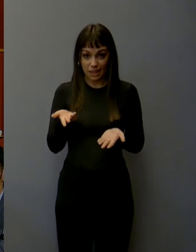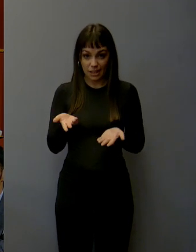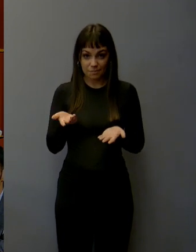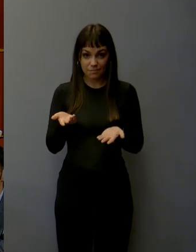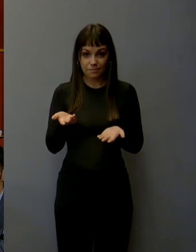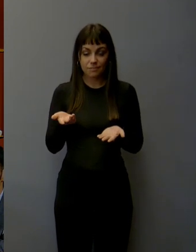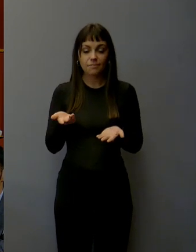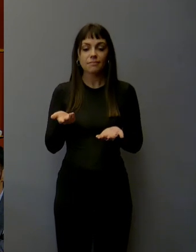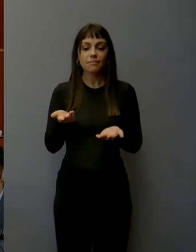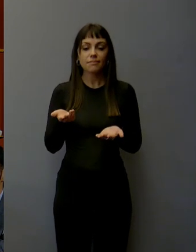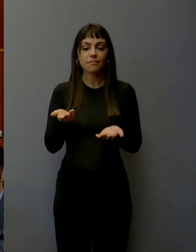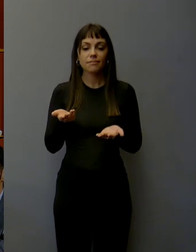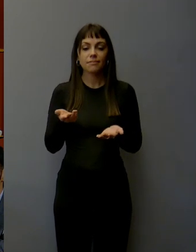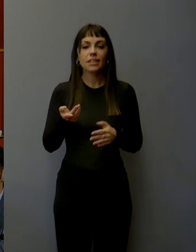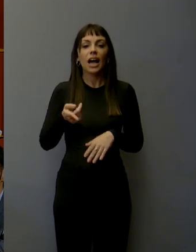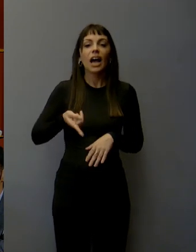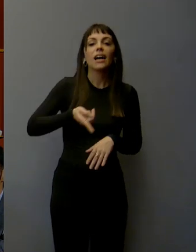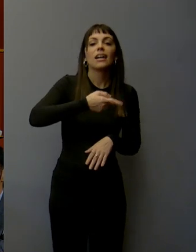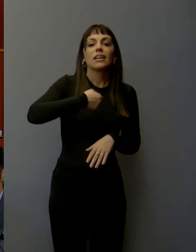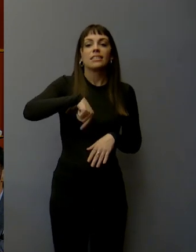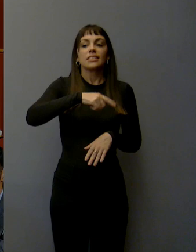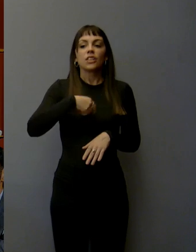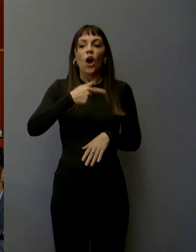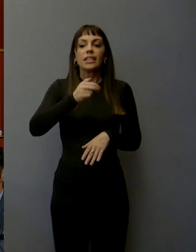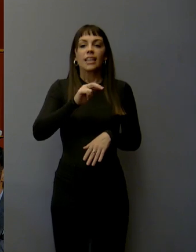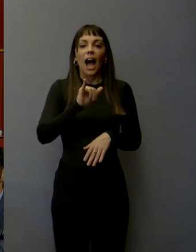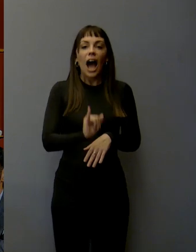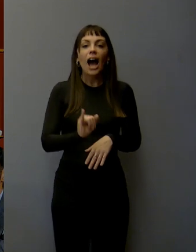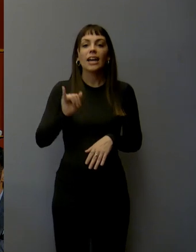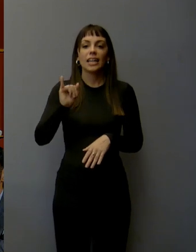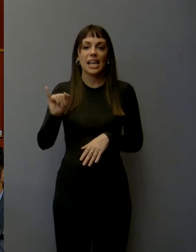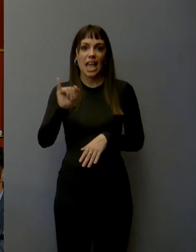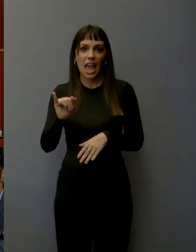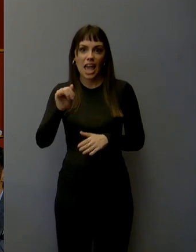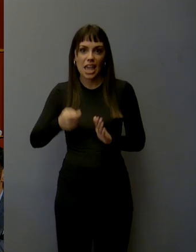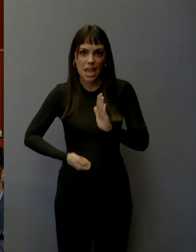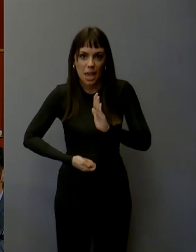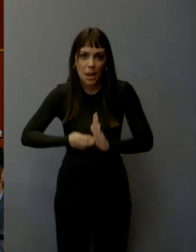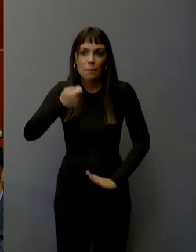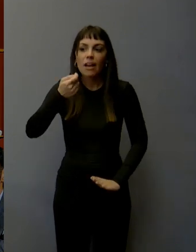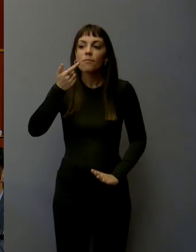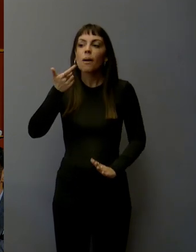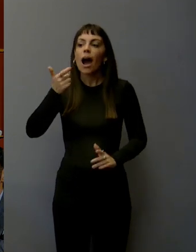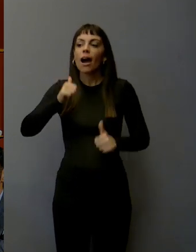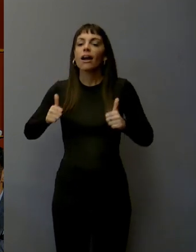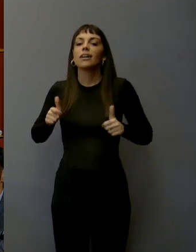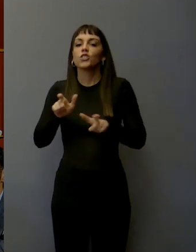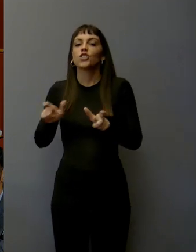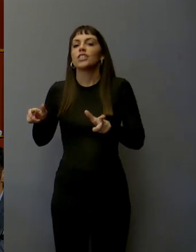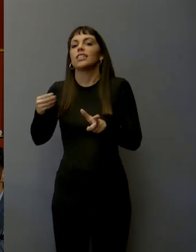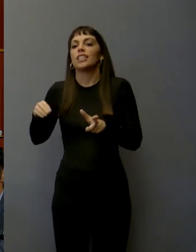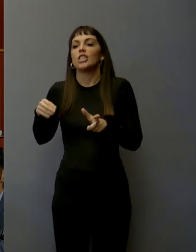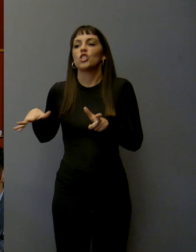noi alziamo l'IRPEF alziamo la Tari Ma i cittadini Genovesi non ricevono in cambio praticamente